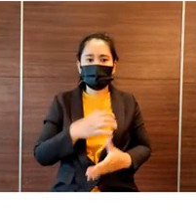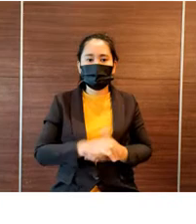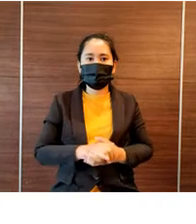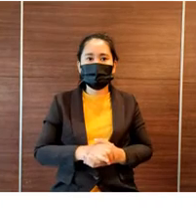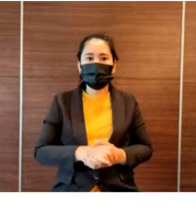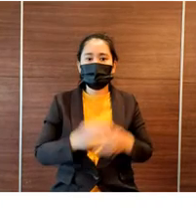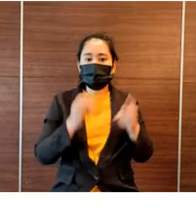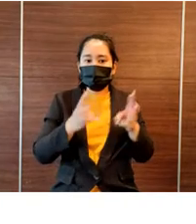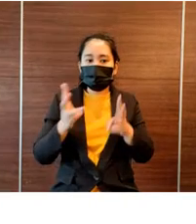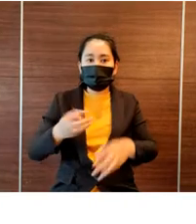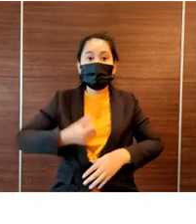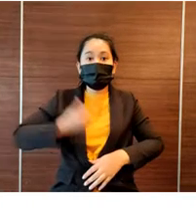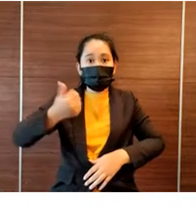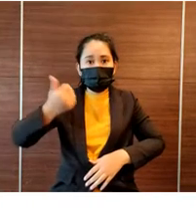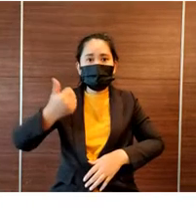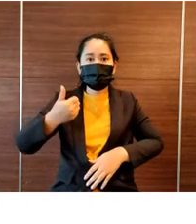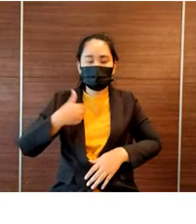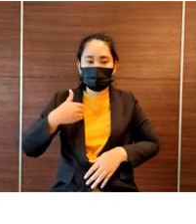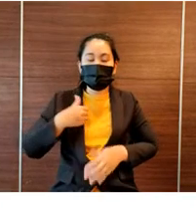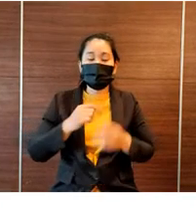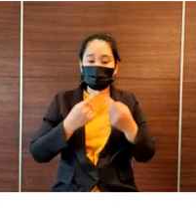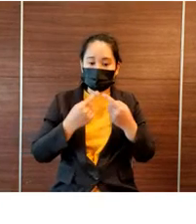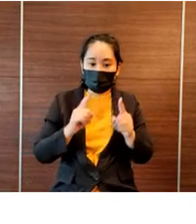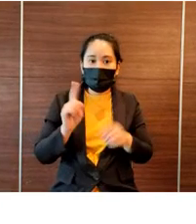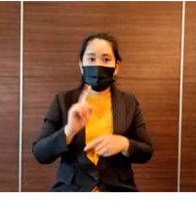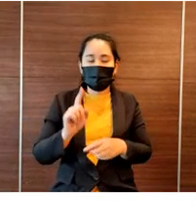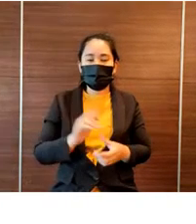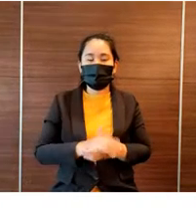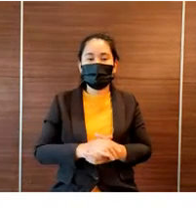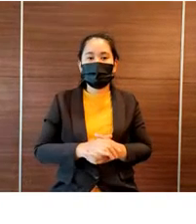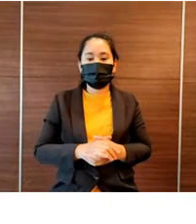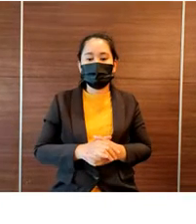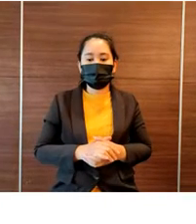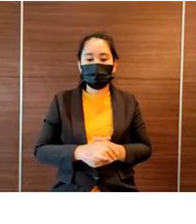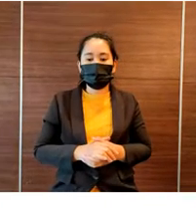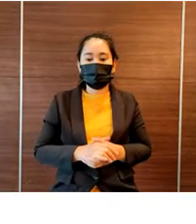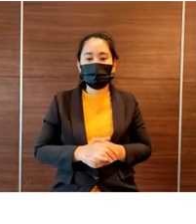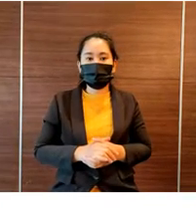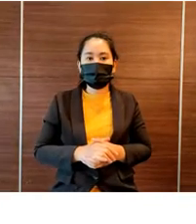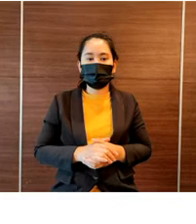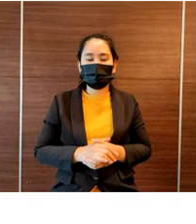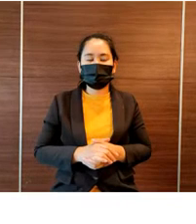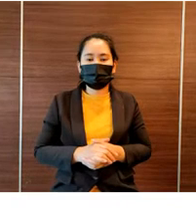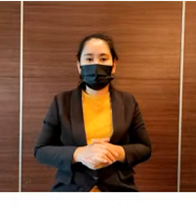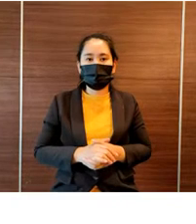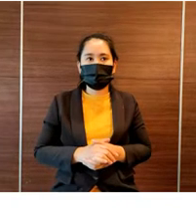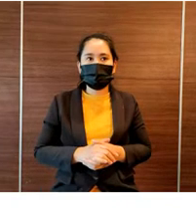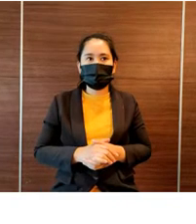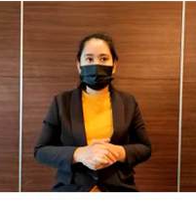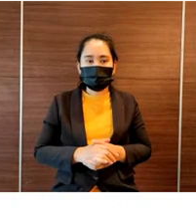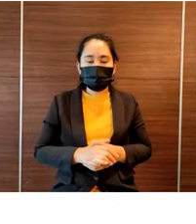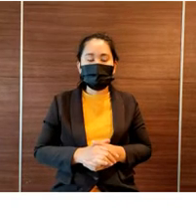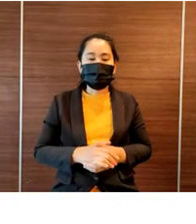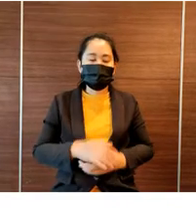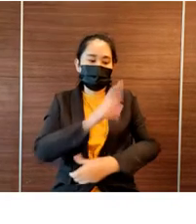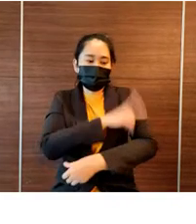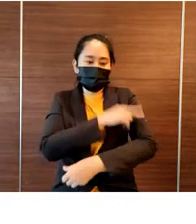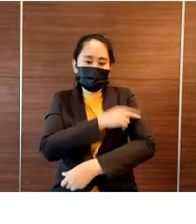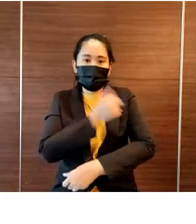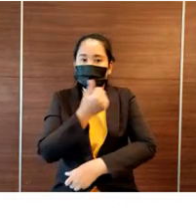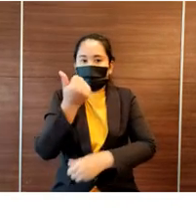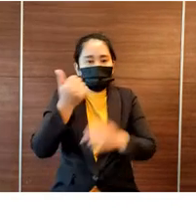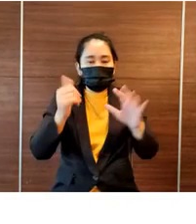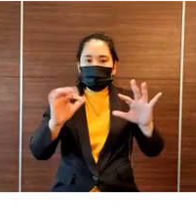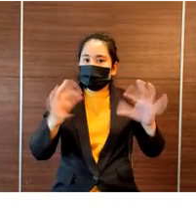มีทางเลือกอื่นมั้ยแต่ในขณะนั้นนะครับในขณะนั้นนะครับเรียนอาจารย์นะครับมันไม่ได้มีทางเลือกให้เรามาก